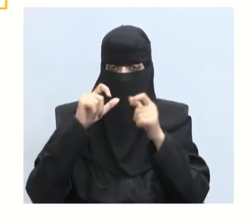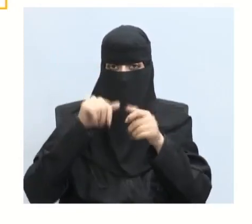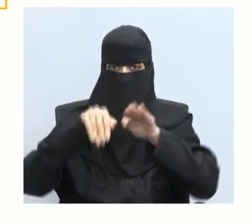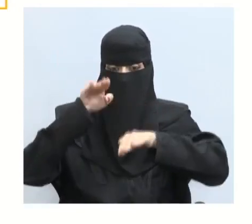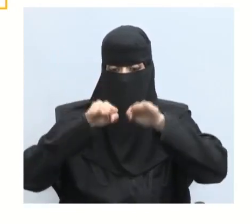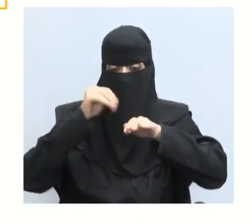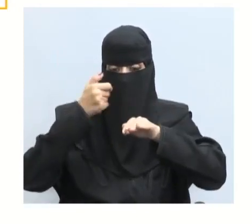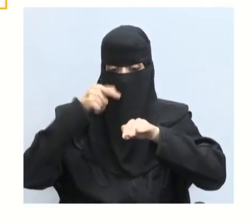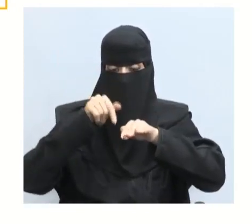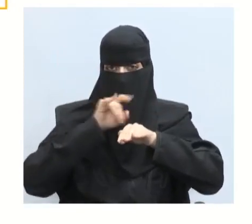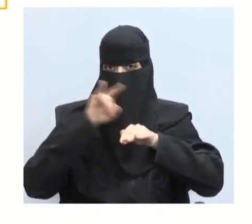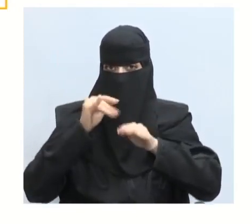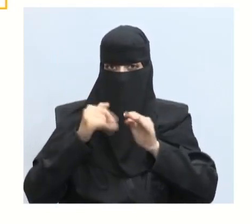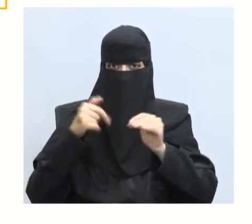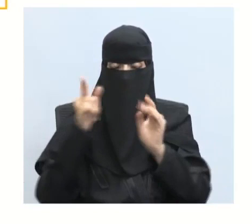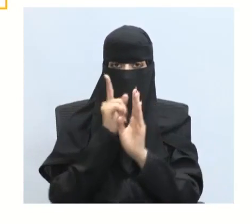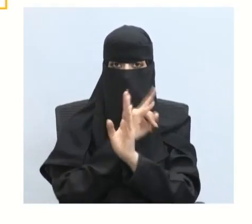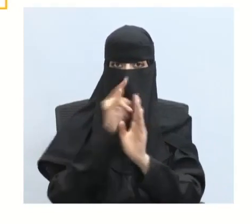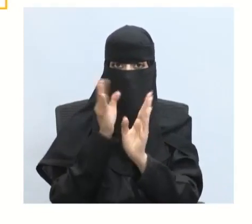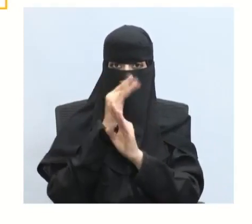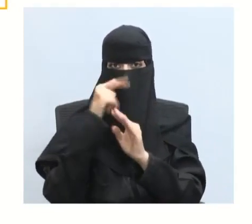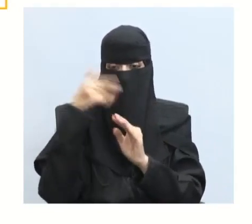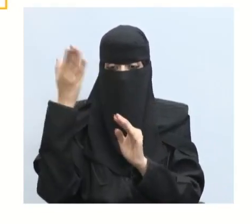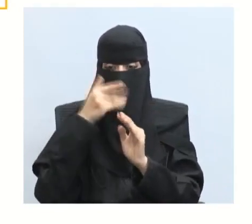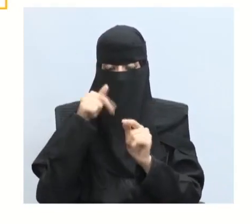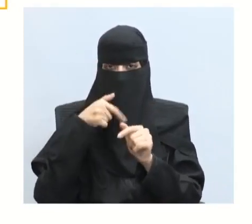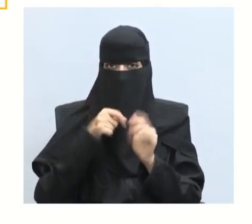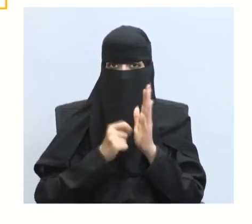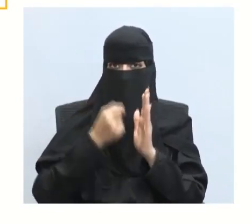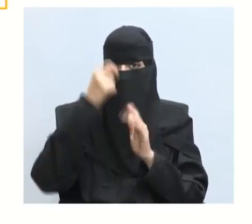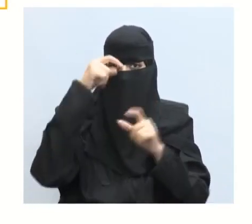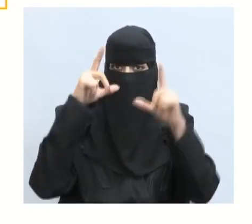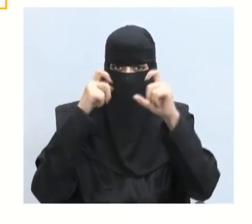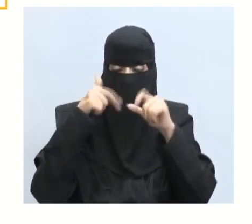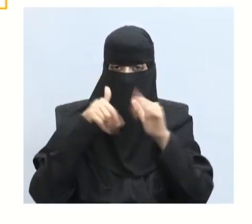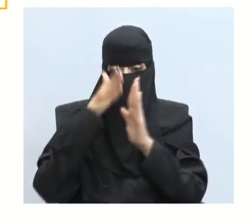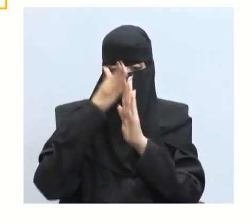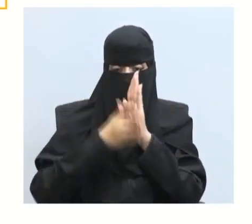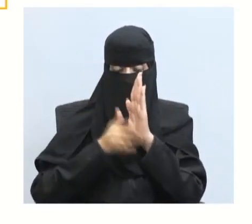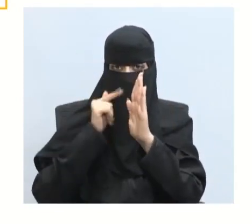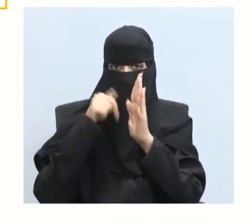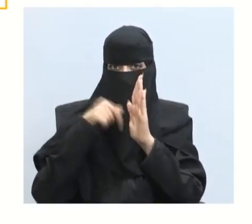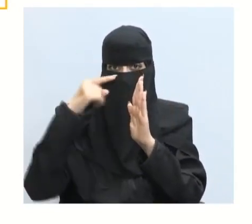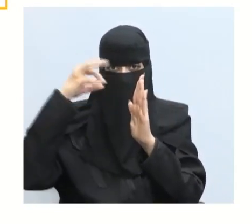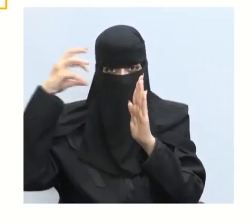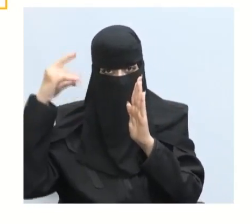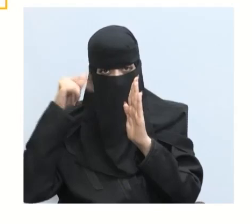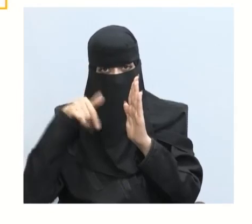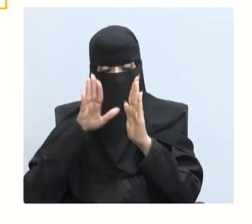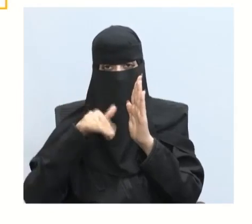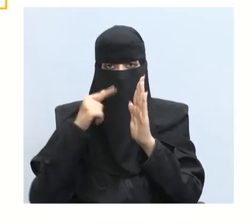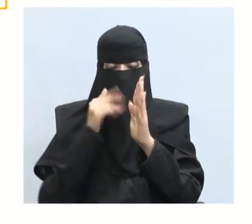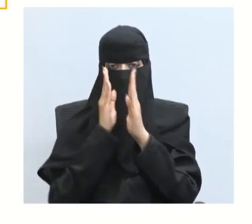ومعتدله ومعكوسه جانبيا اذا صفات الصوره في المراه المستويه خياليه